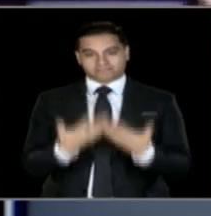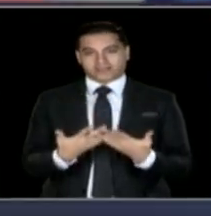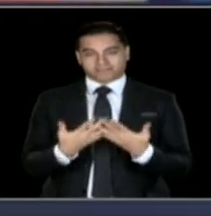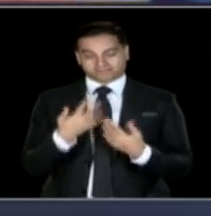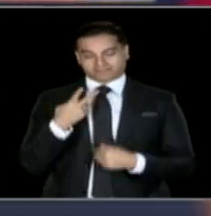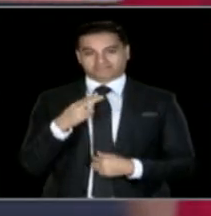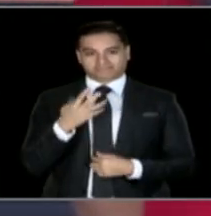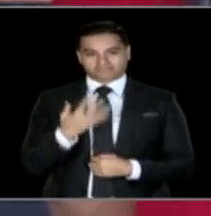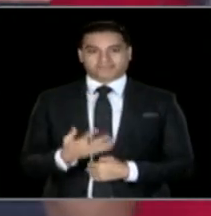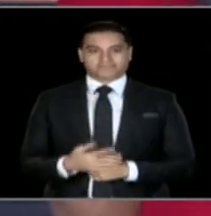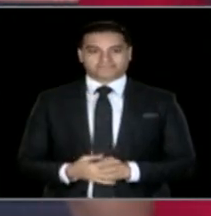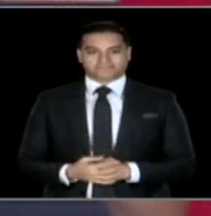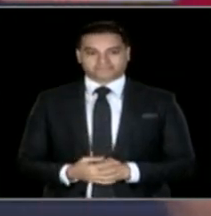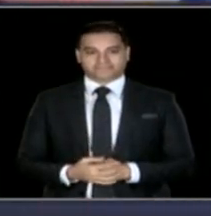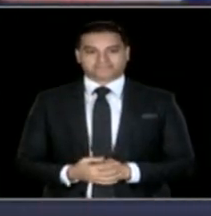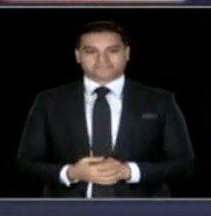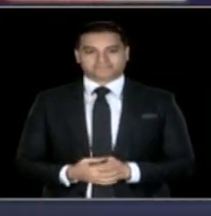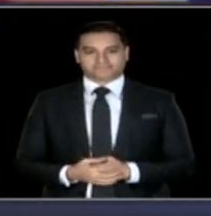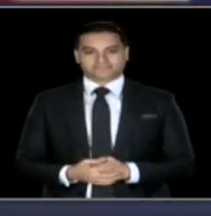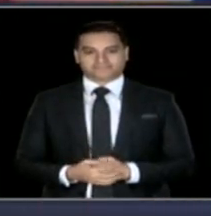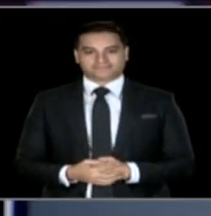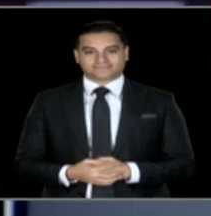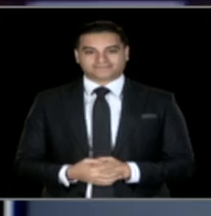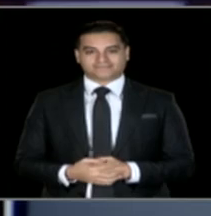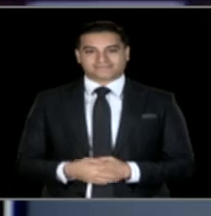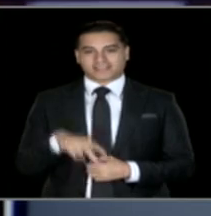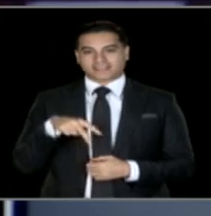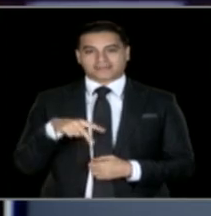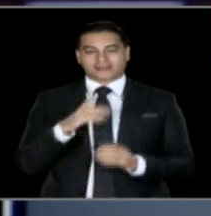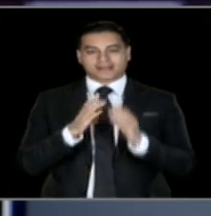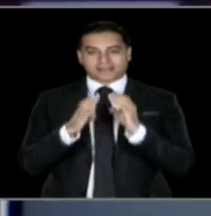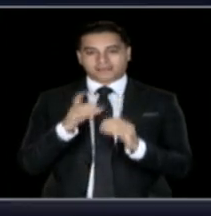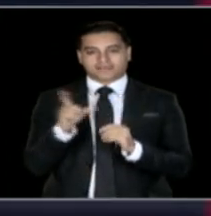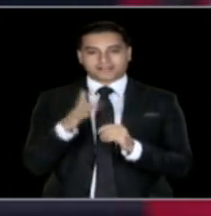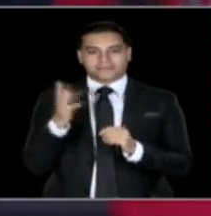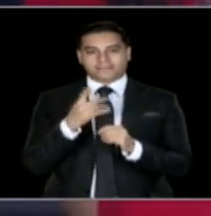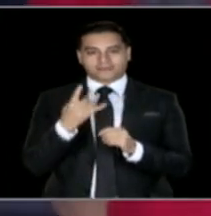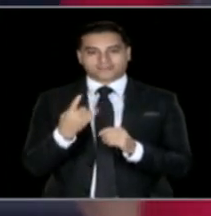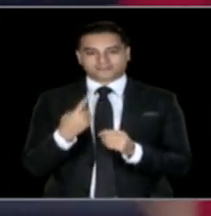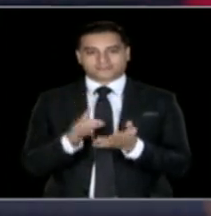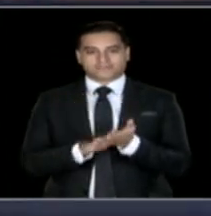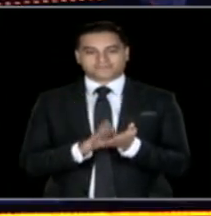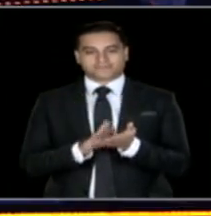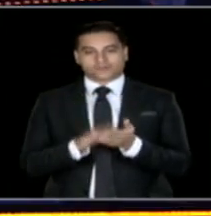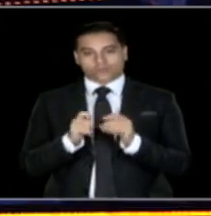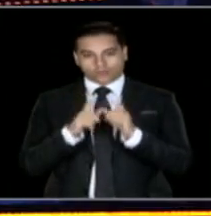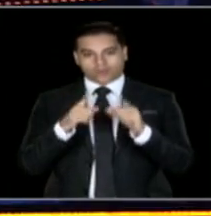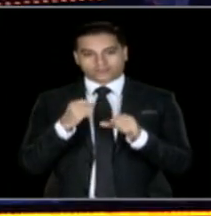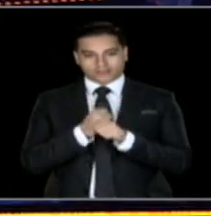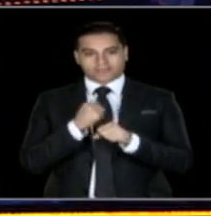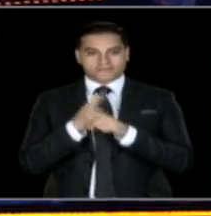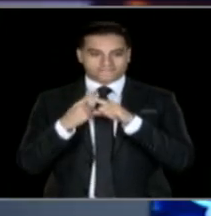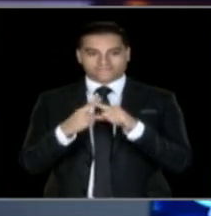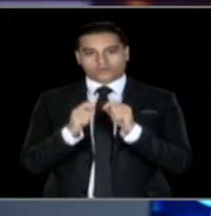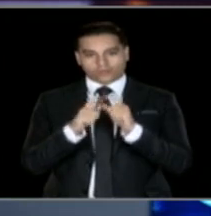أبهرتيني، برافو عليك. 8 إجابات صح من 10، وباين إن أنتوا استعديتوا.